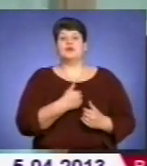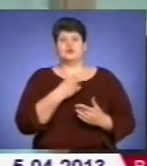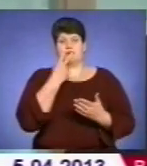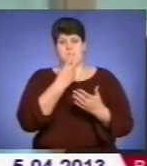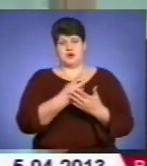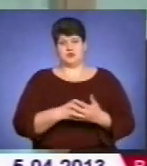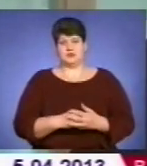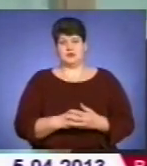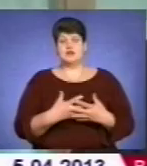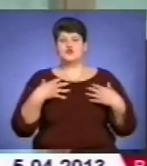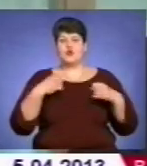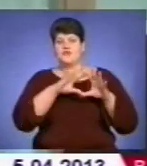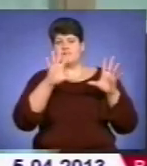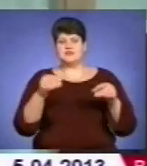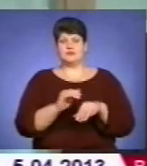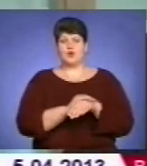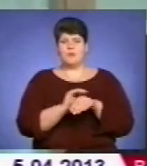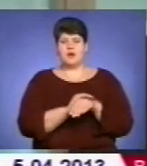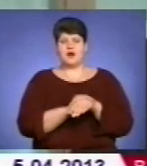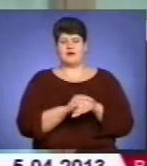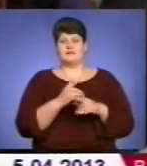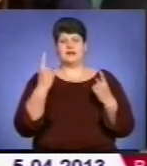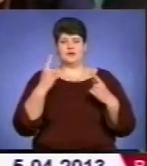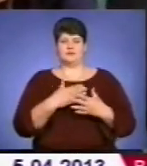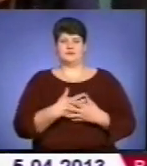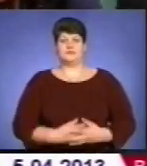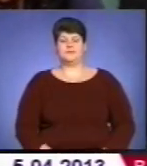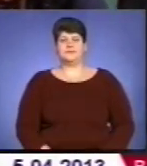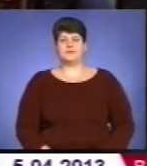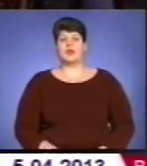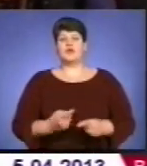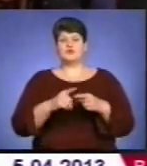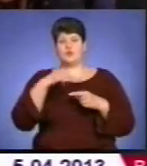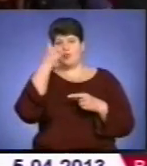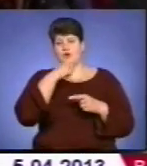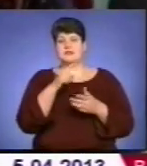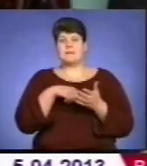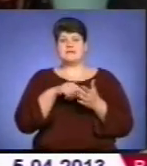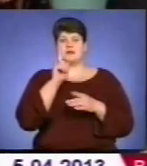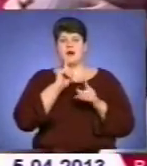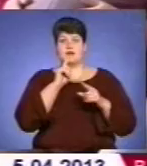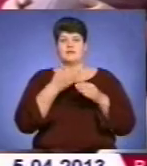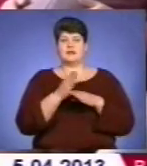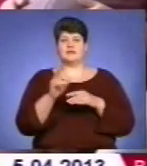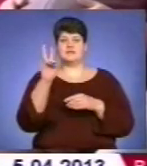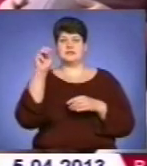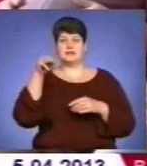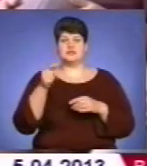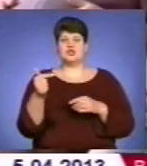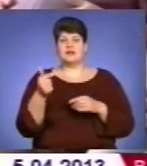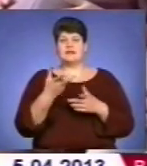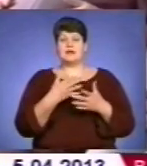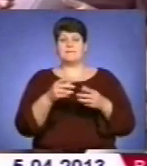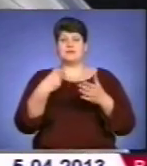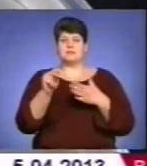бачити. Здоров'я всім, добра, великої Божої ласки. Цьогоріч міська рада виділила 200 тисяч гривень на придбання